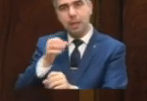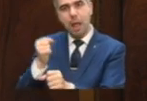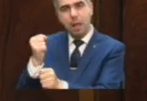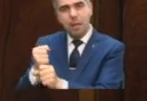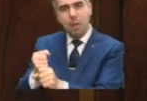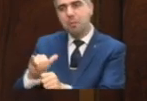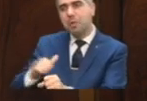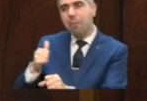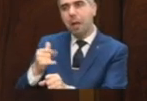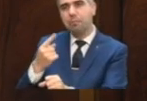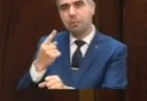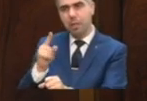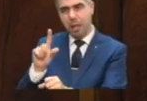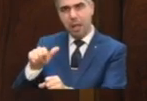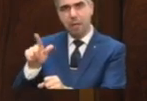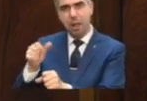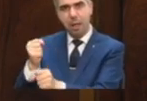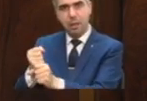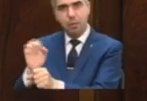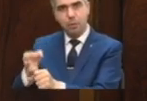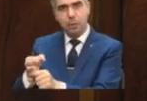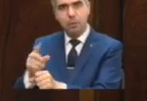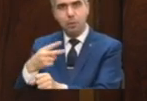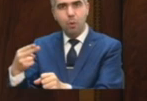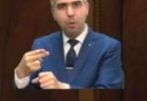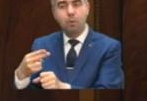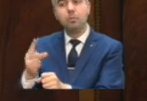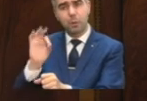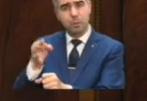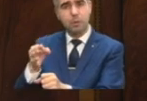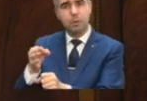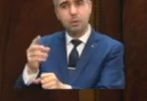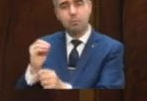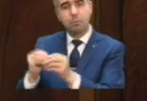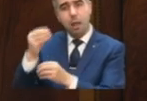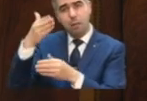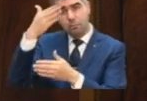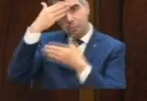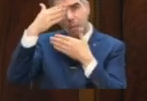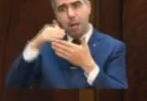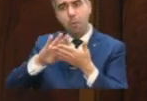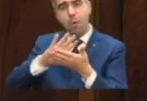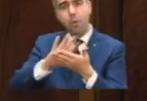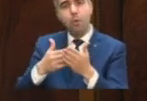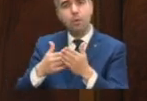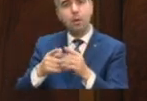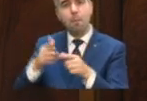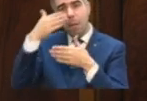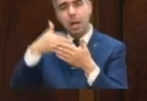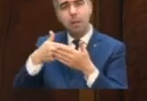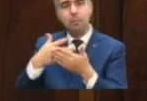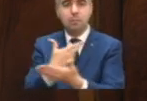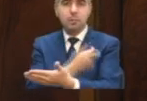شاب مغربي واش تقد توصل لهذا المستوى؟ اسمح لي، ايوا يفوت هذا المستوى. منصف السلاوي اللي كاين في الامريكان ديال لي